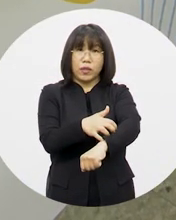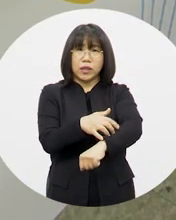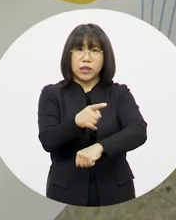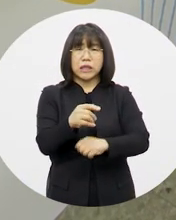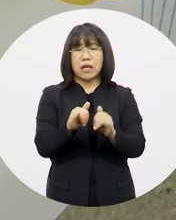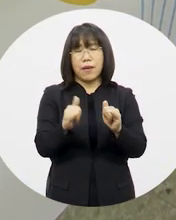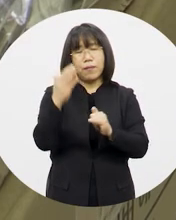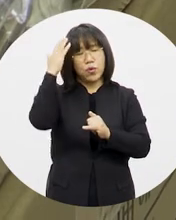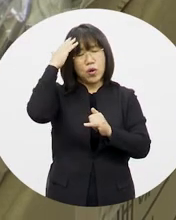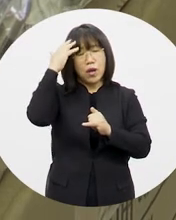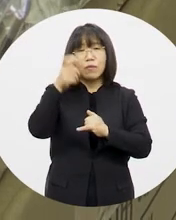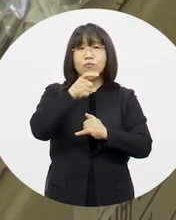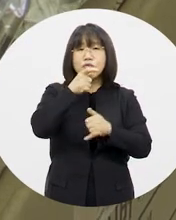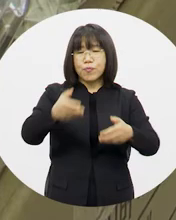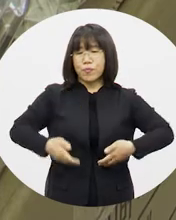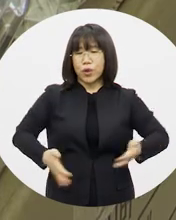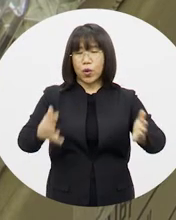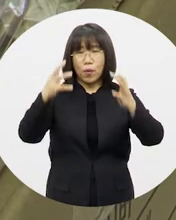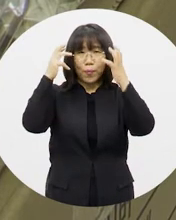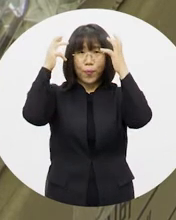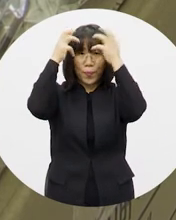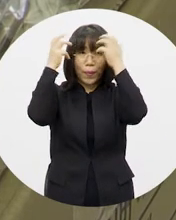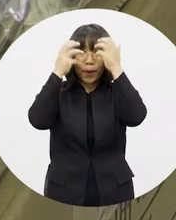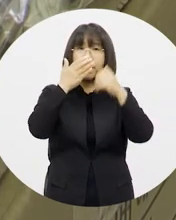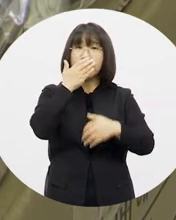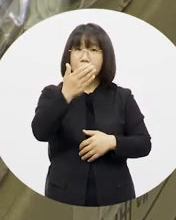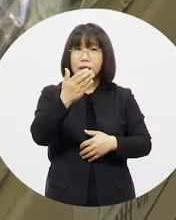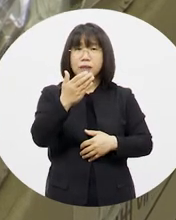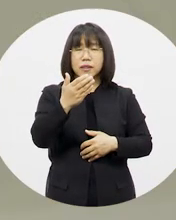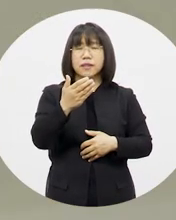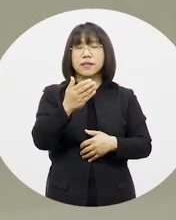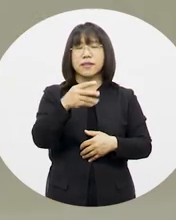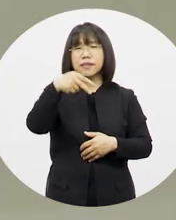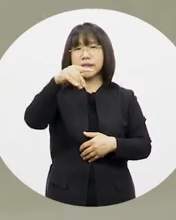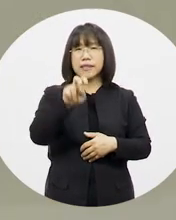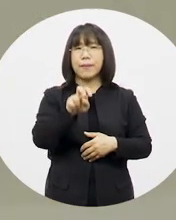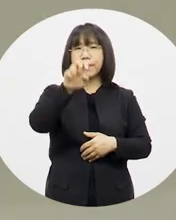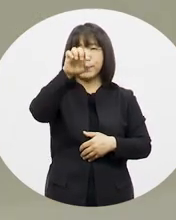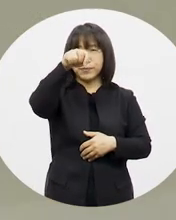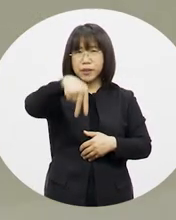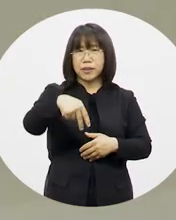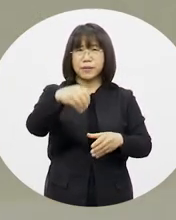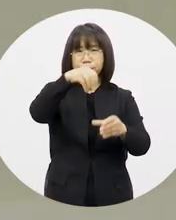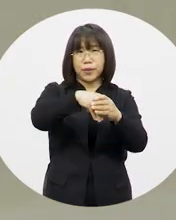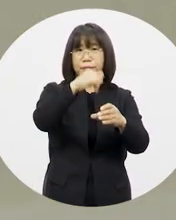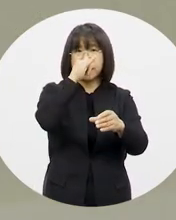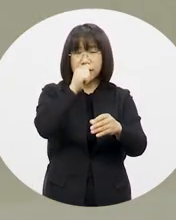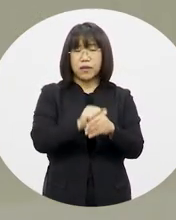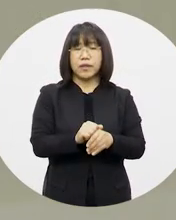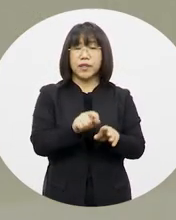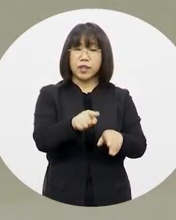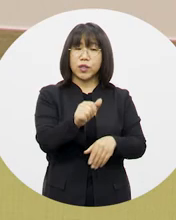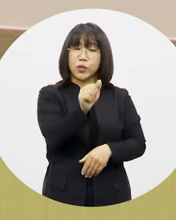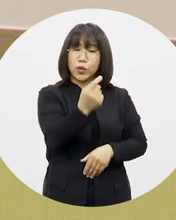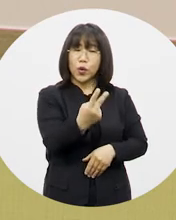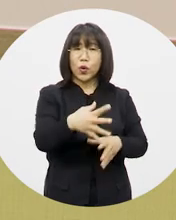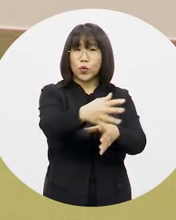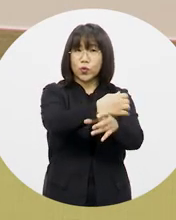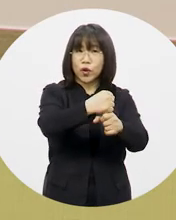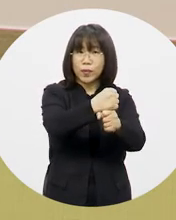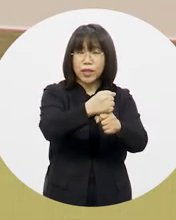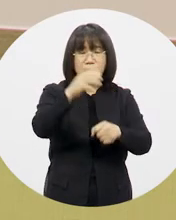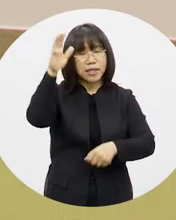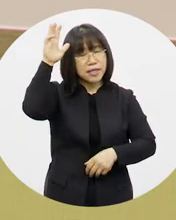수 없는 와상 환자들이 물 없이 머리를 감을 수 있는 노린스 샴푸도 담겨 있습니다. 이번